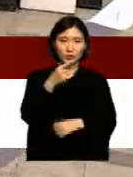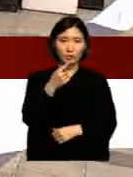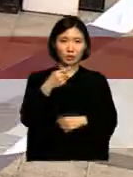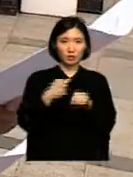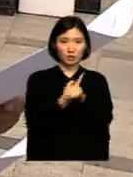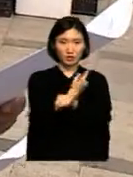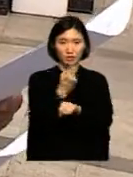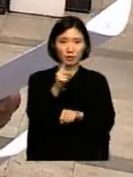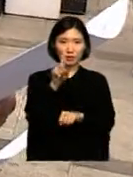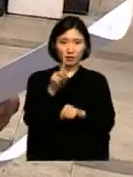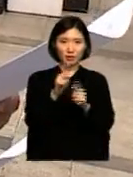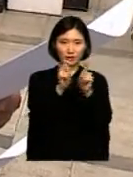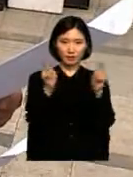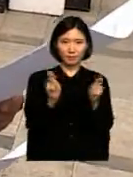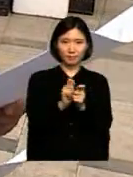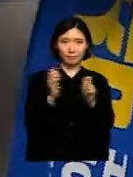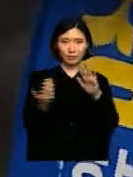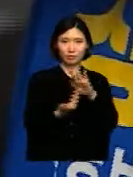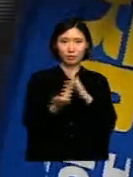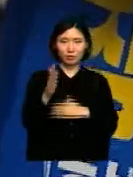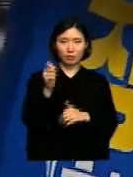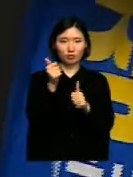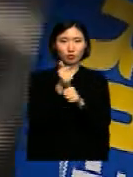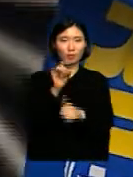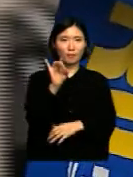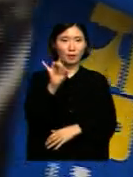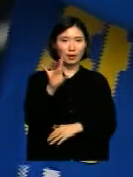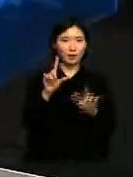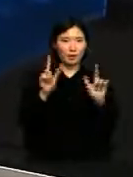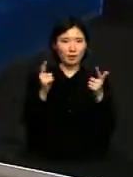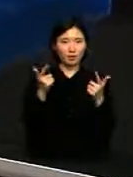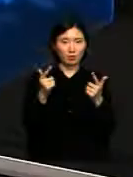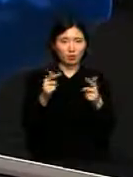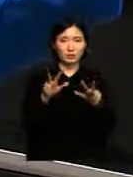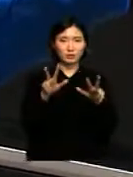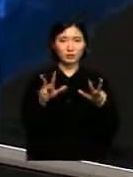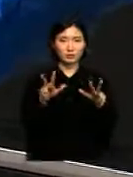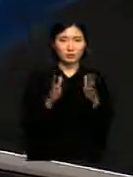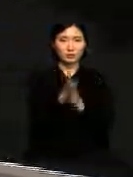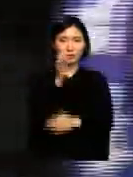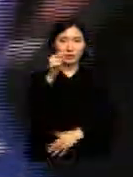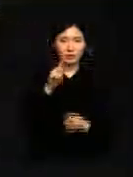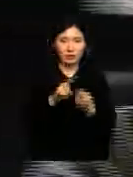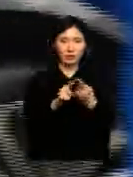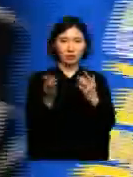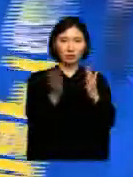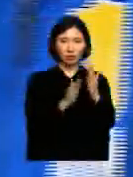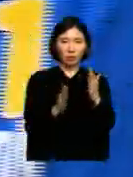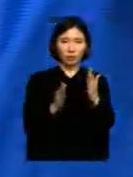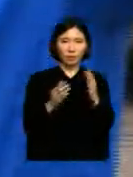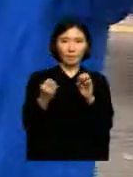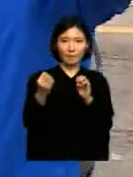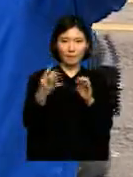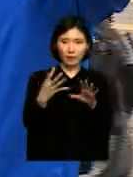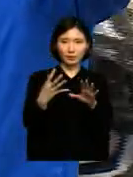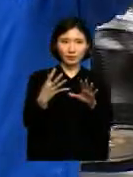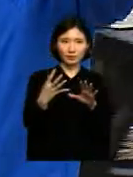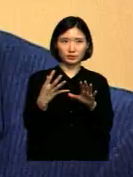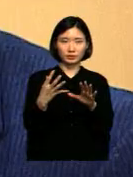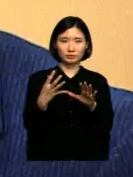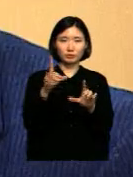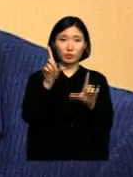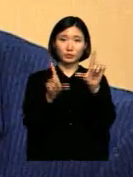제외한 원 팀을 우성 했는데 후보 단일화가 아님 현 시장에 대한 공동대응 이라며 선긋기 에 나선